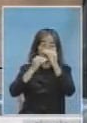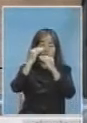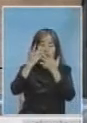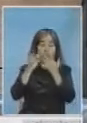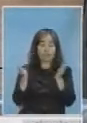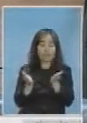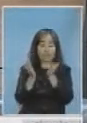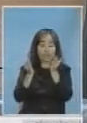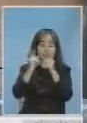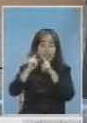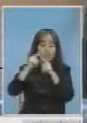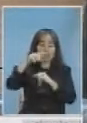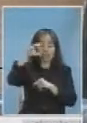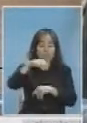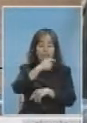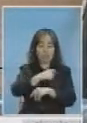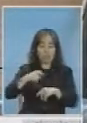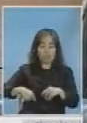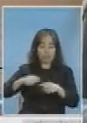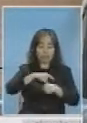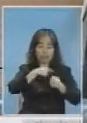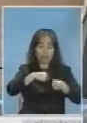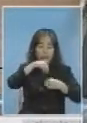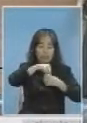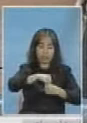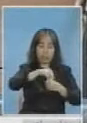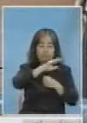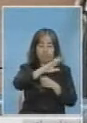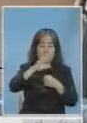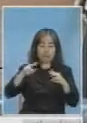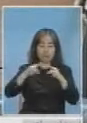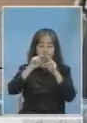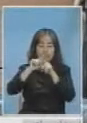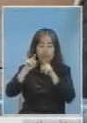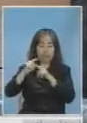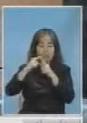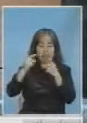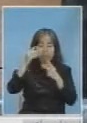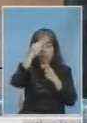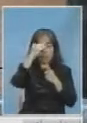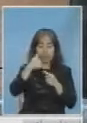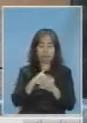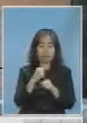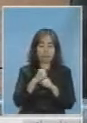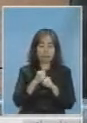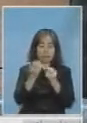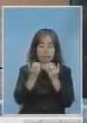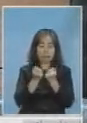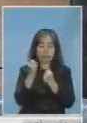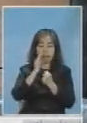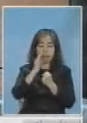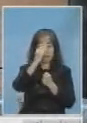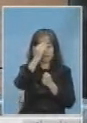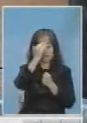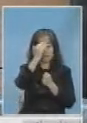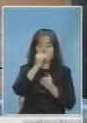บันพระมหากษัตริย์อยู่ในทุกกรมในทุกกระทรวงอยู่แล้วทำไมไม่รองรับการทำงานของ DSI